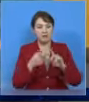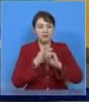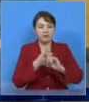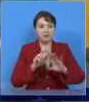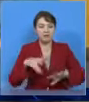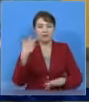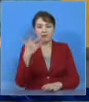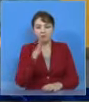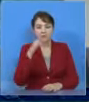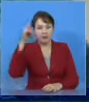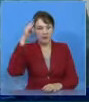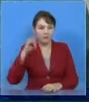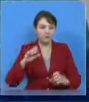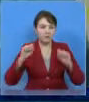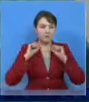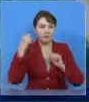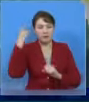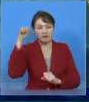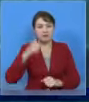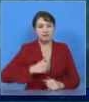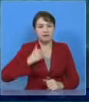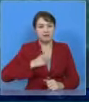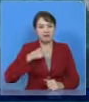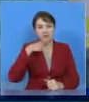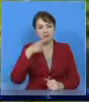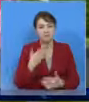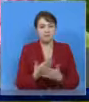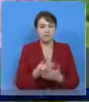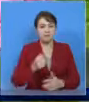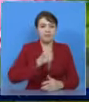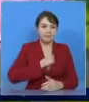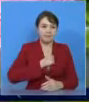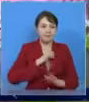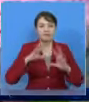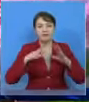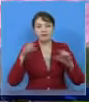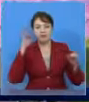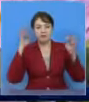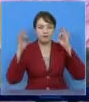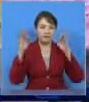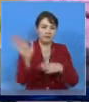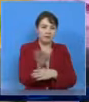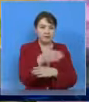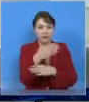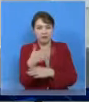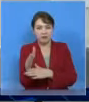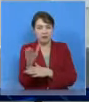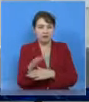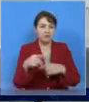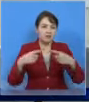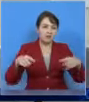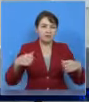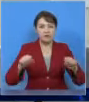тәуелсіздігінің 30 жылында қазақ спортының жеңісті сәттерін мақтанышпен айтады. Айбынды әнұранымызды әлемдік аренада шырқатып, көк байрағымызды желбірету кел